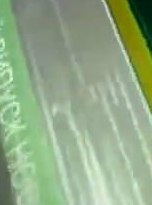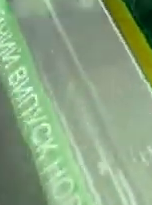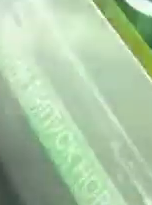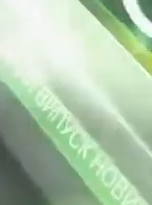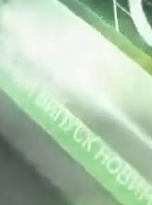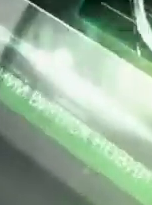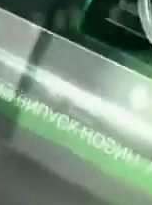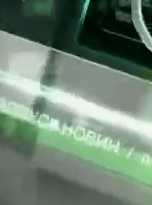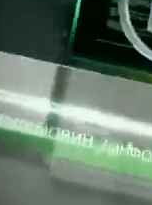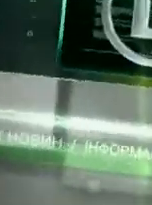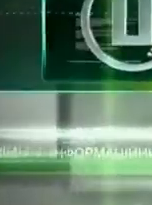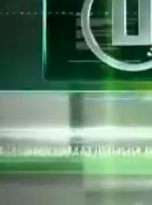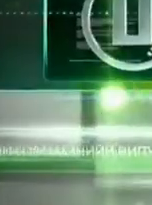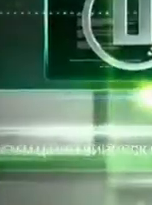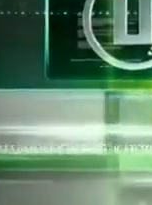Музика